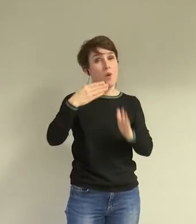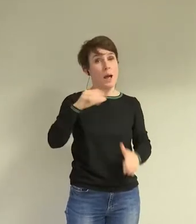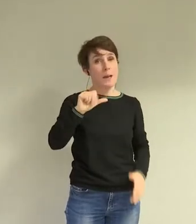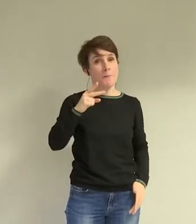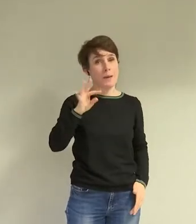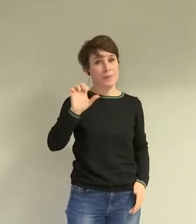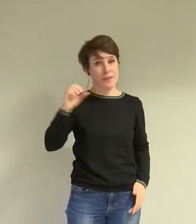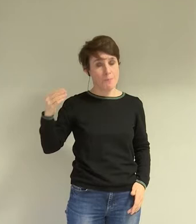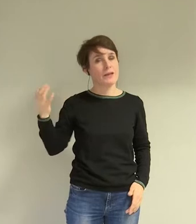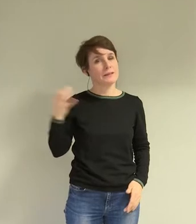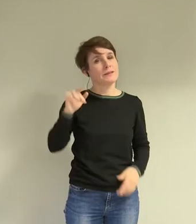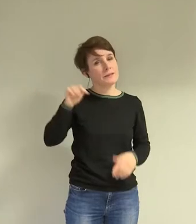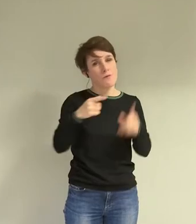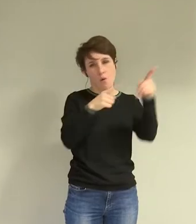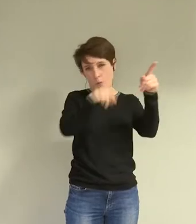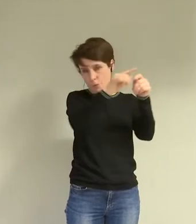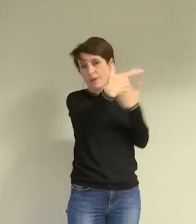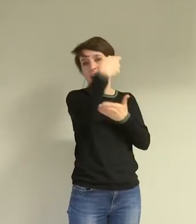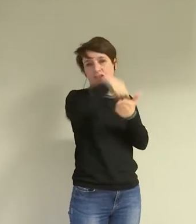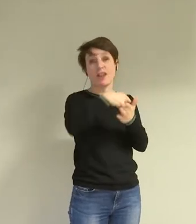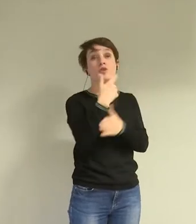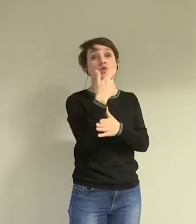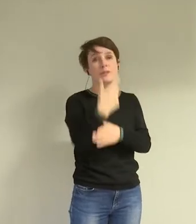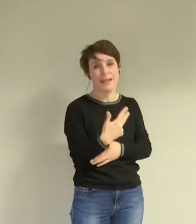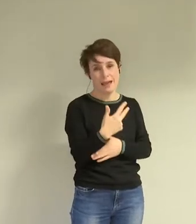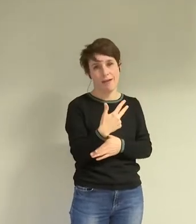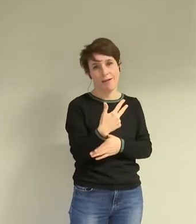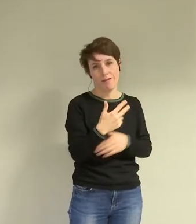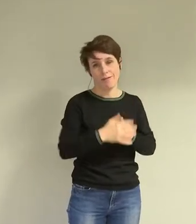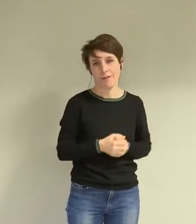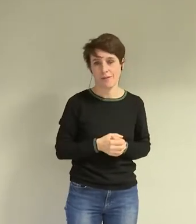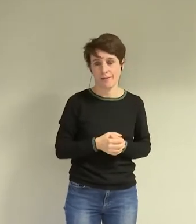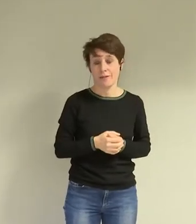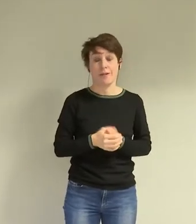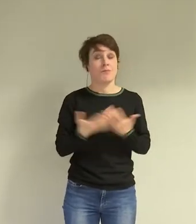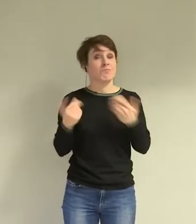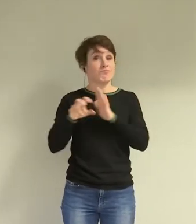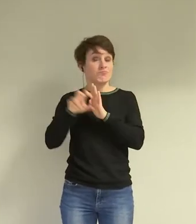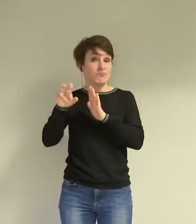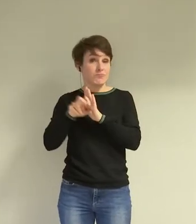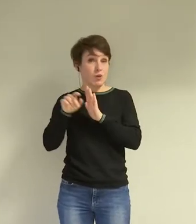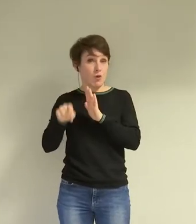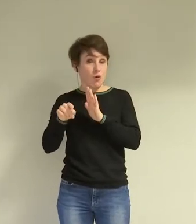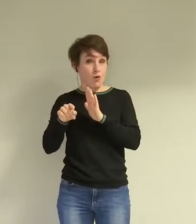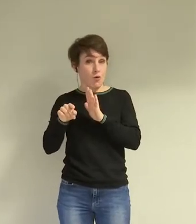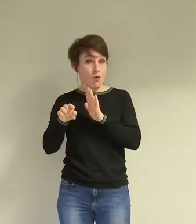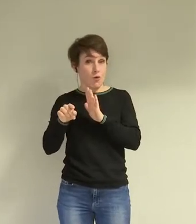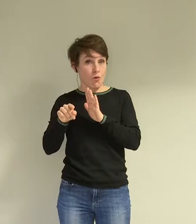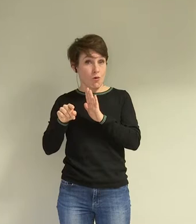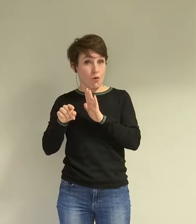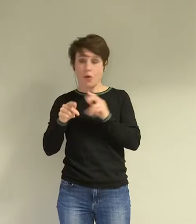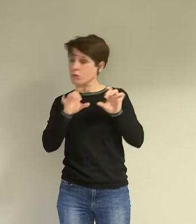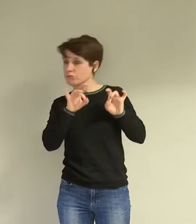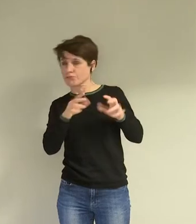rachat de deux tiers des actions des communes le fait que la métropole renoncé à constituer ce groupe métropolitain autour d'activités jay h